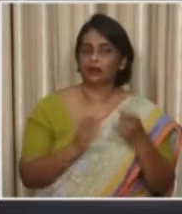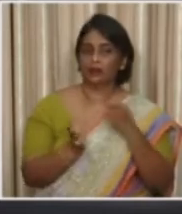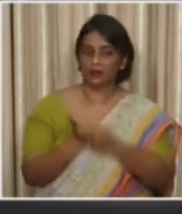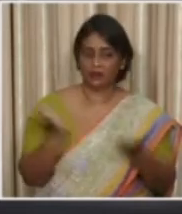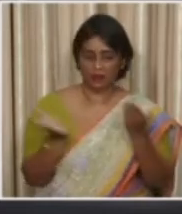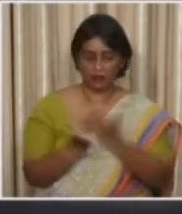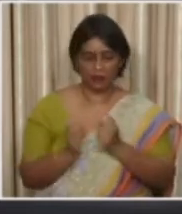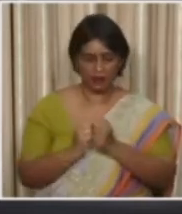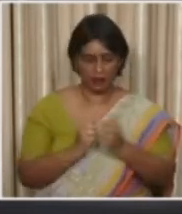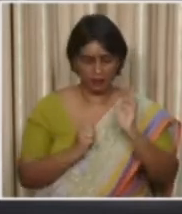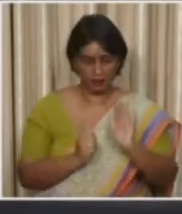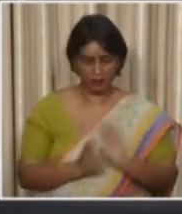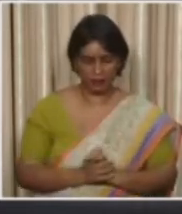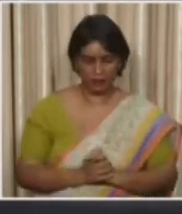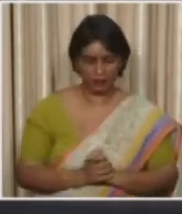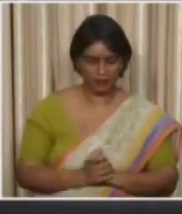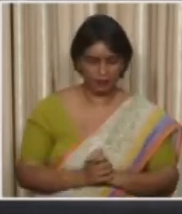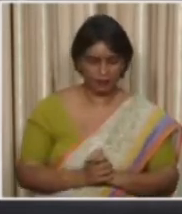ගිවිසුම අත්සන් කළාට පස්සේ.